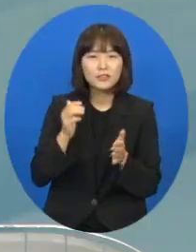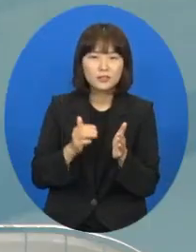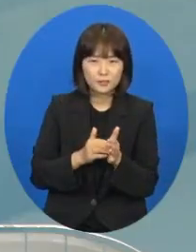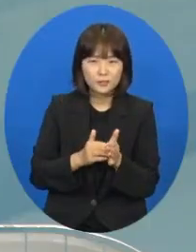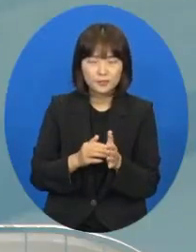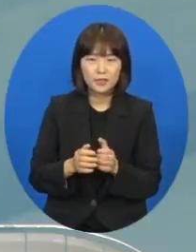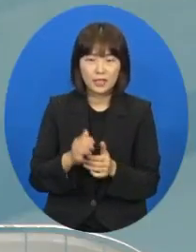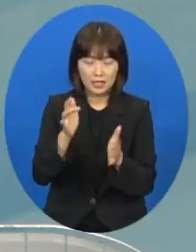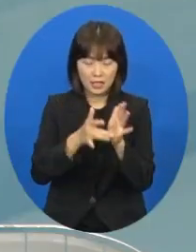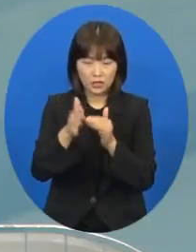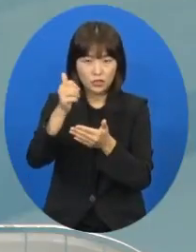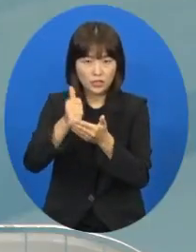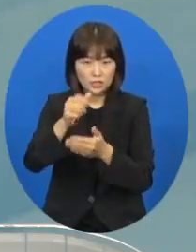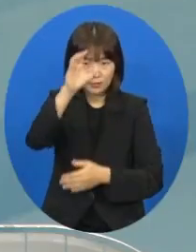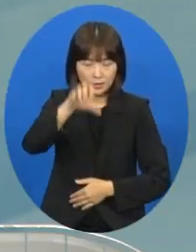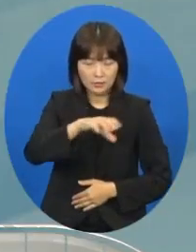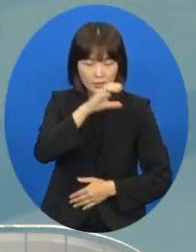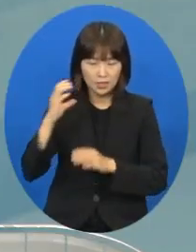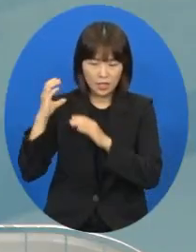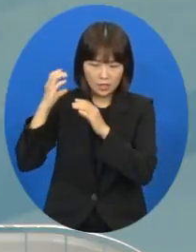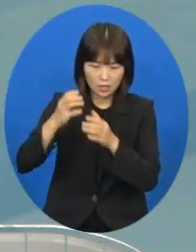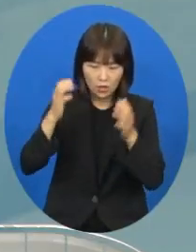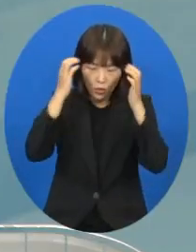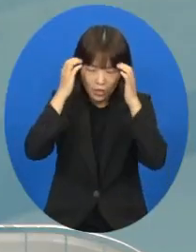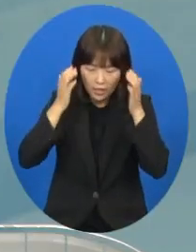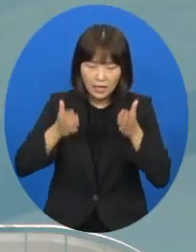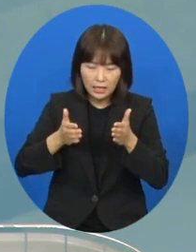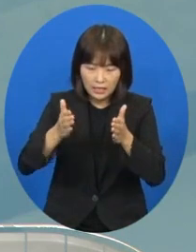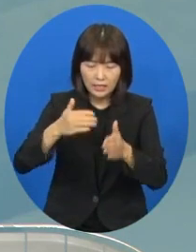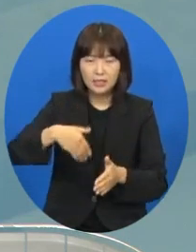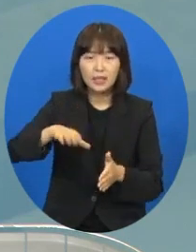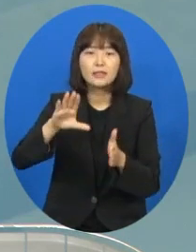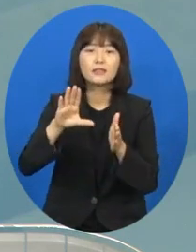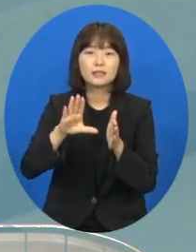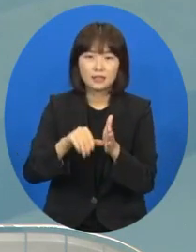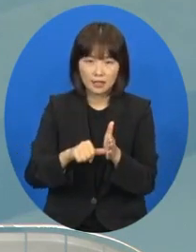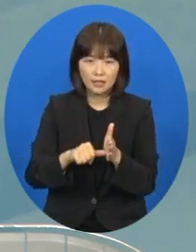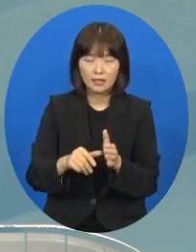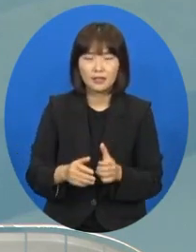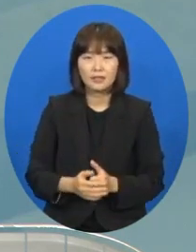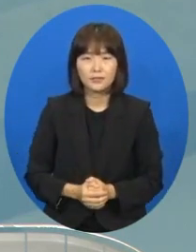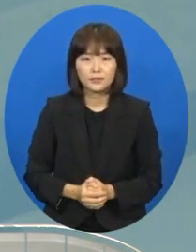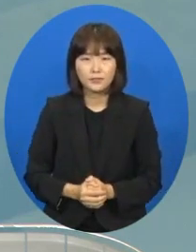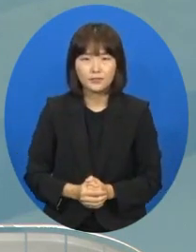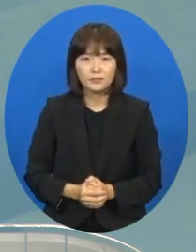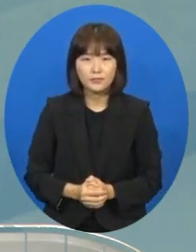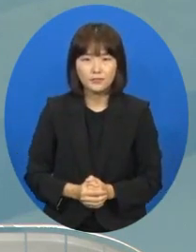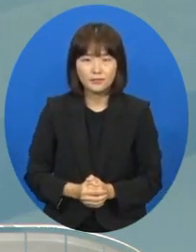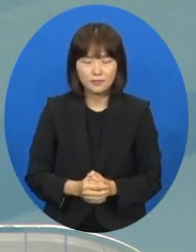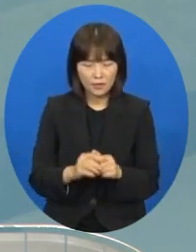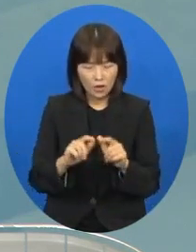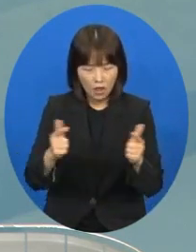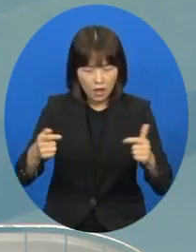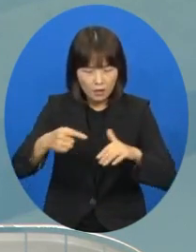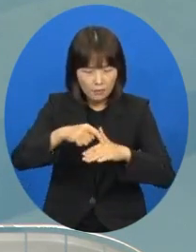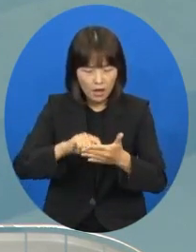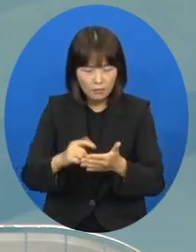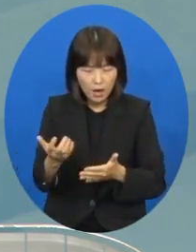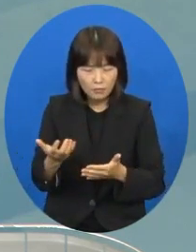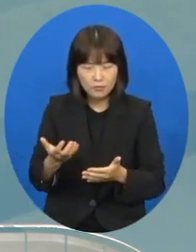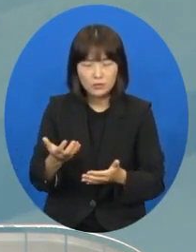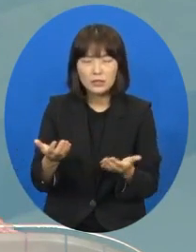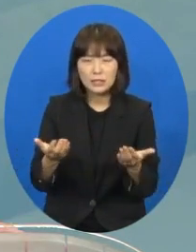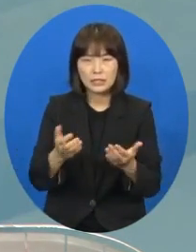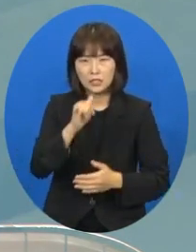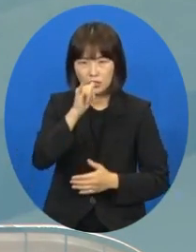예수님께서 십자가 지시러 이제 고난의 길을 가실 때, 그때 여러 가지 마음 아픈 일들이